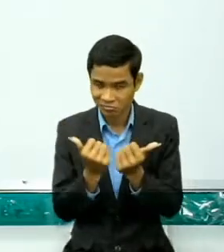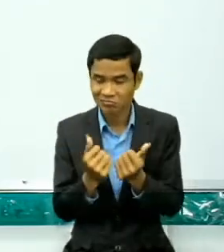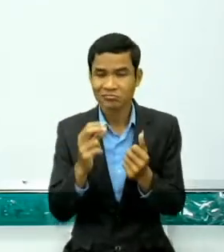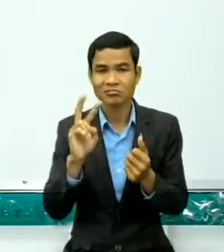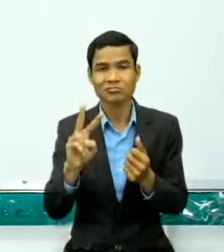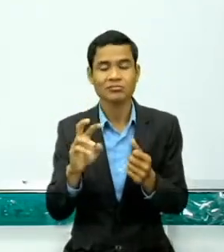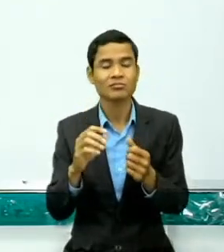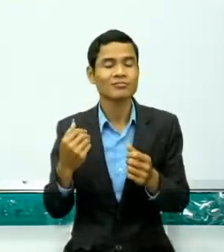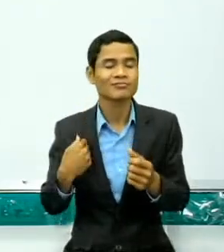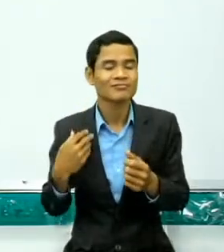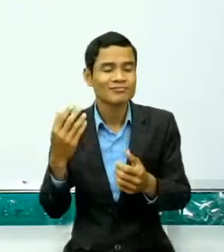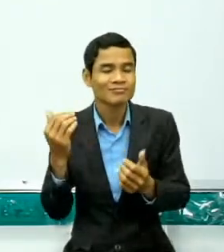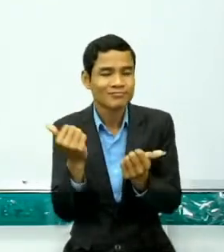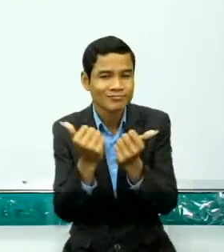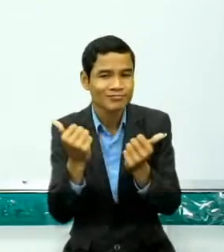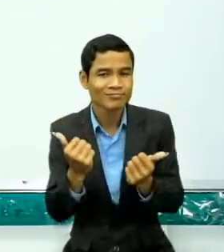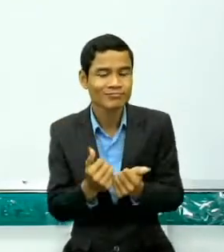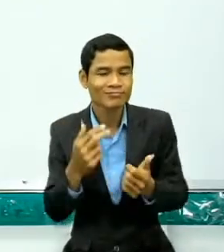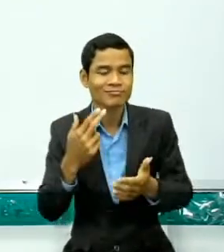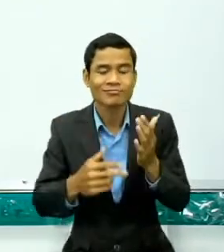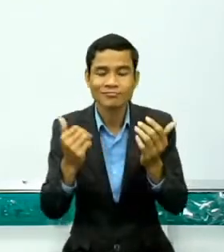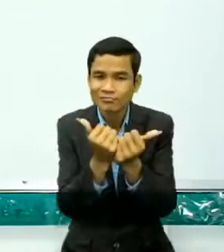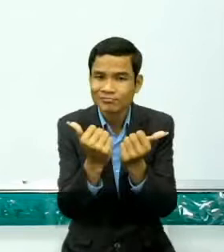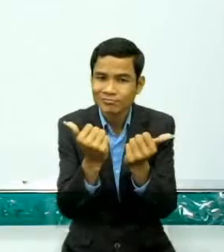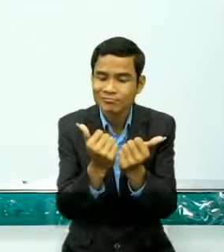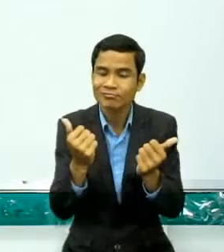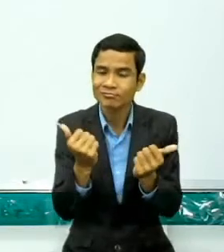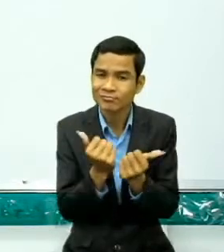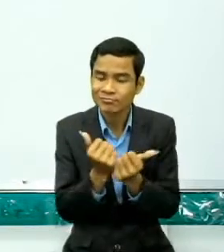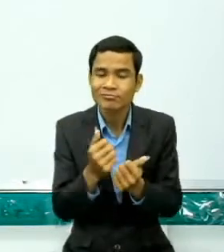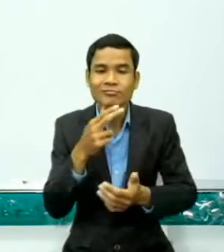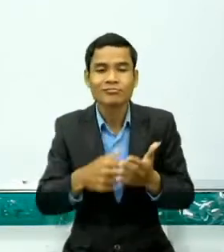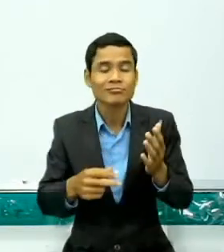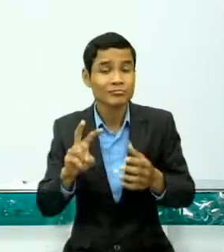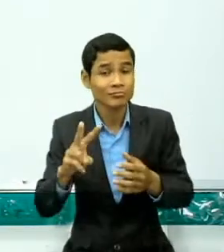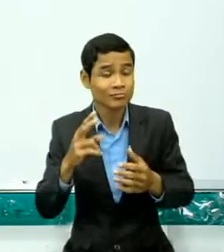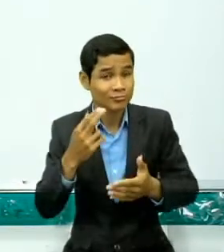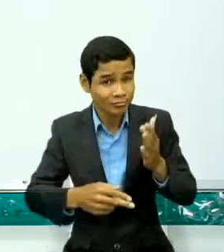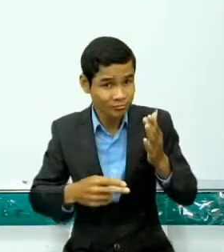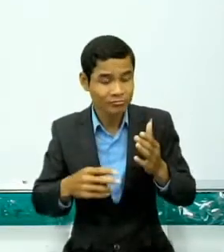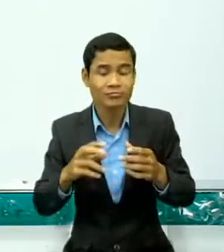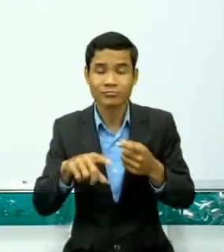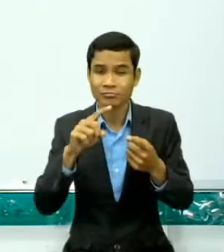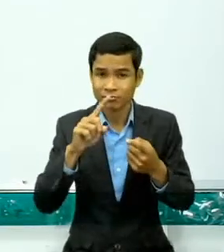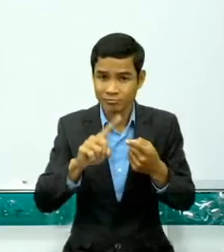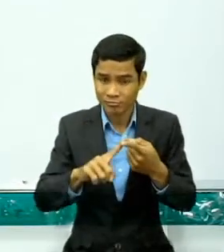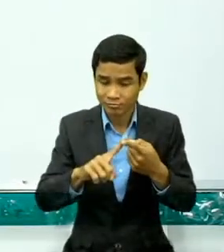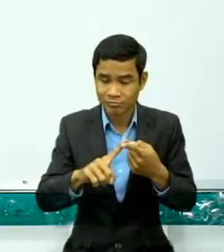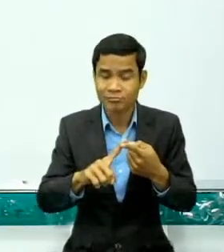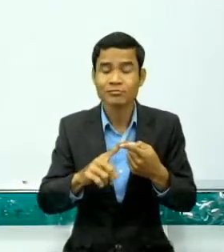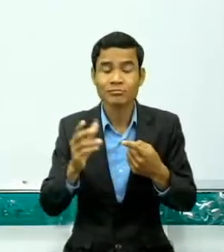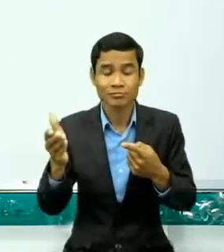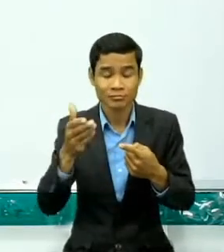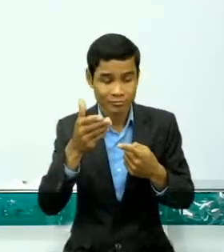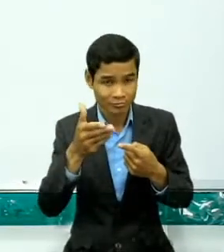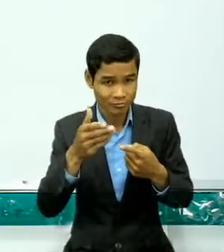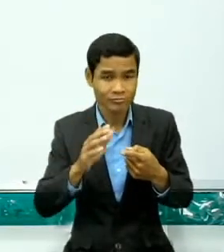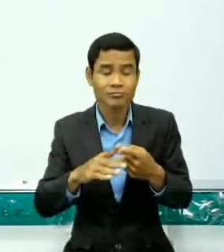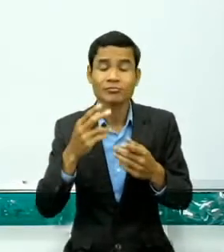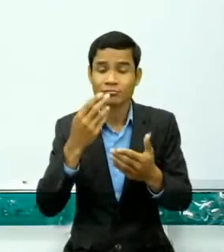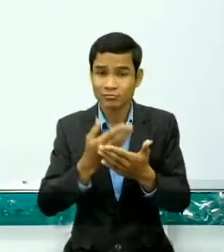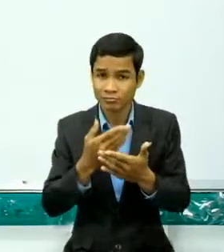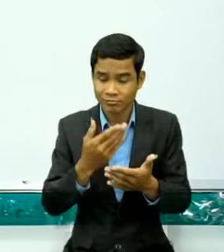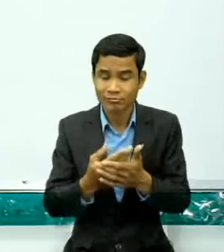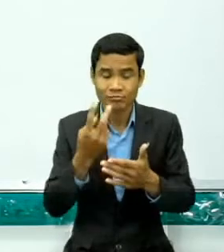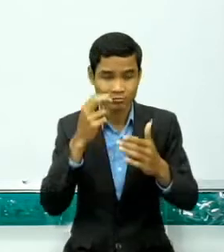តើល្បែងអីខ្លះកូនអាចរៀបរាប់ឡើងវិញបានទេចាគឺល្បែងទី1ចាមានឈ្មោះថា